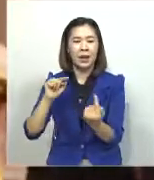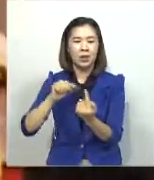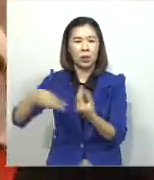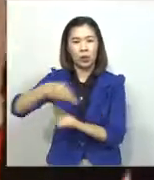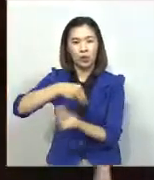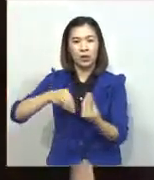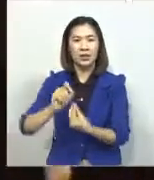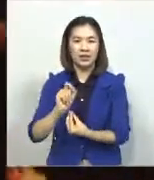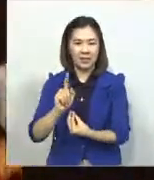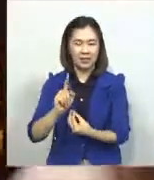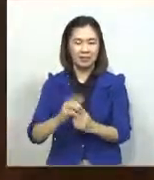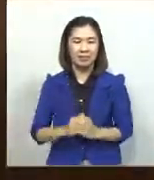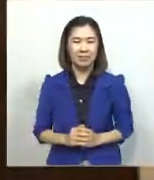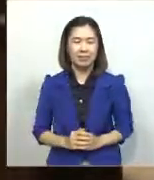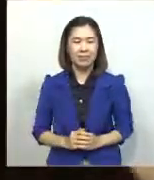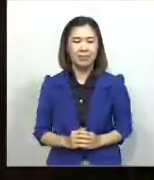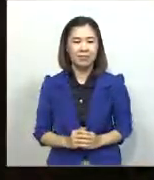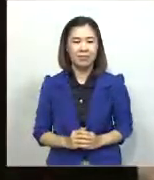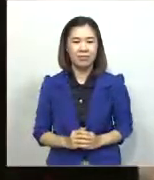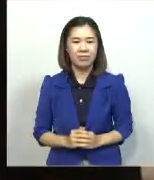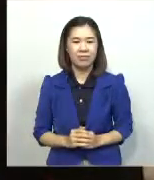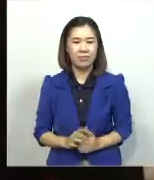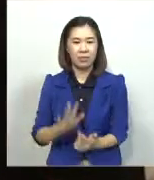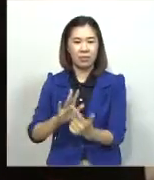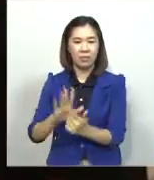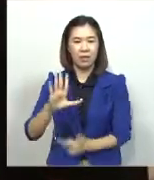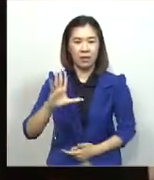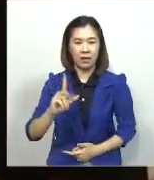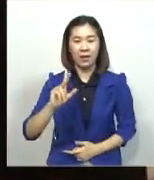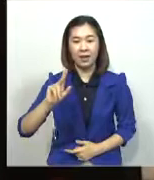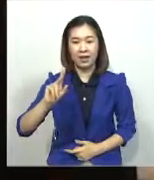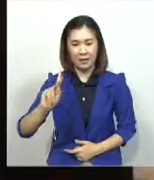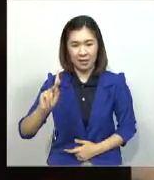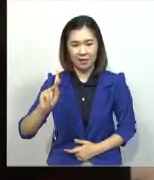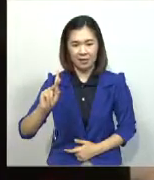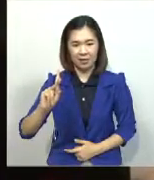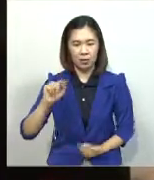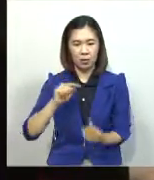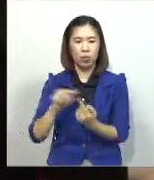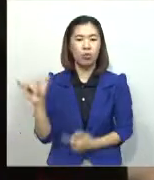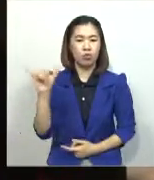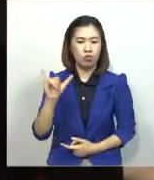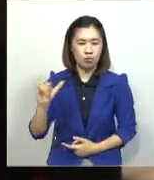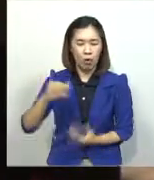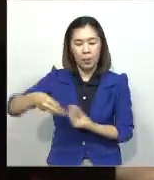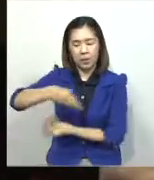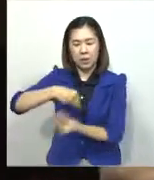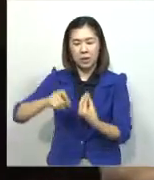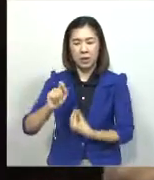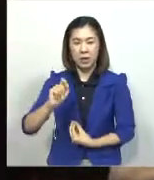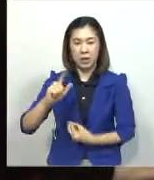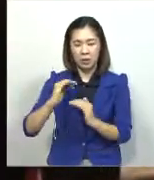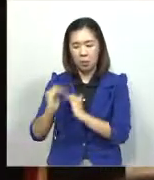เศรษฐกิจระหว่างกันสาธารณรัฐเช็กเป็นประเทศสมาชิกสหภาพยุโรปที่เศรษฐกิจเจริญเติบโตอย่างต่อ